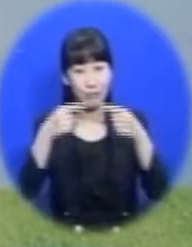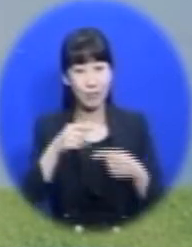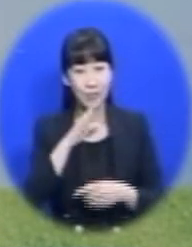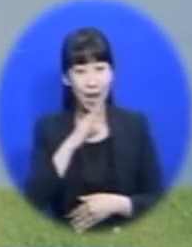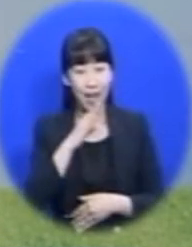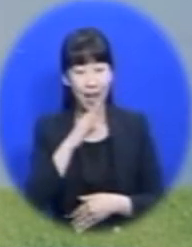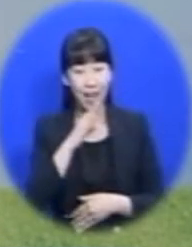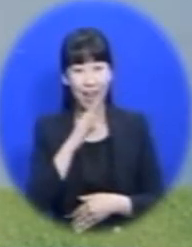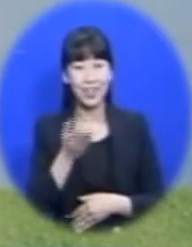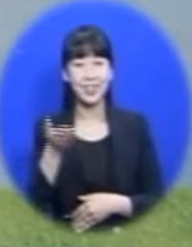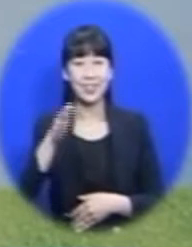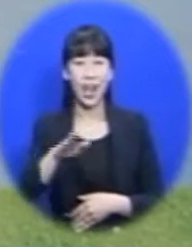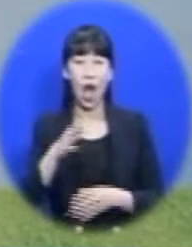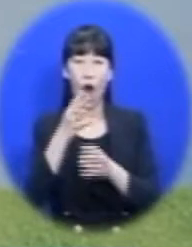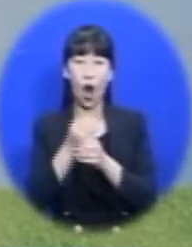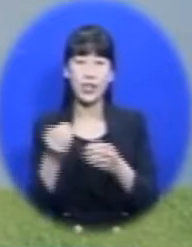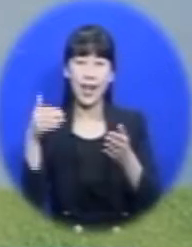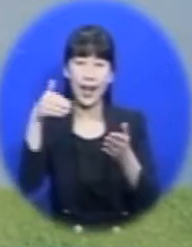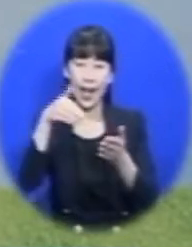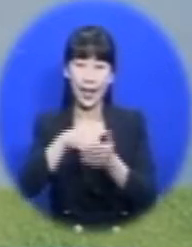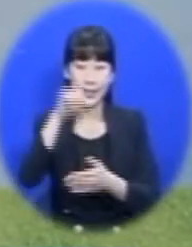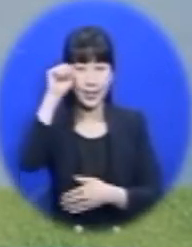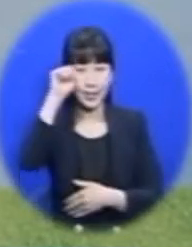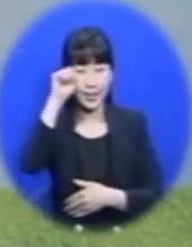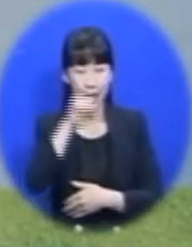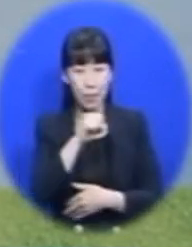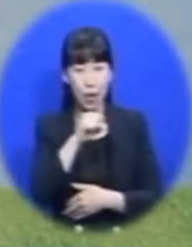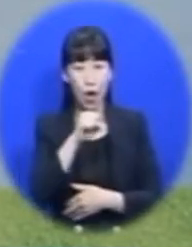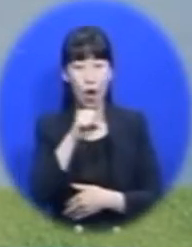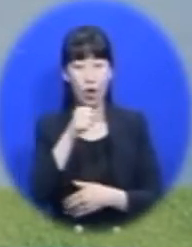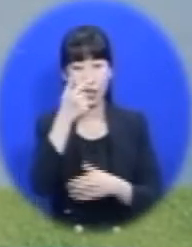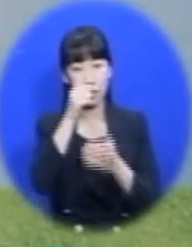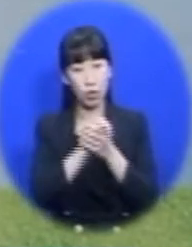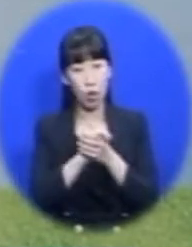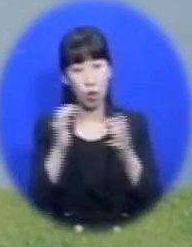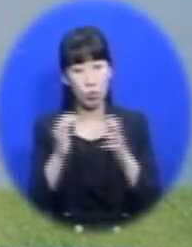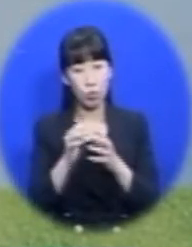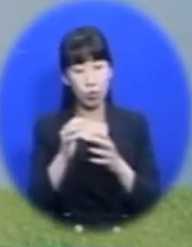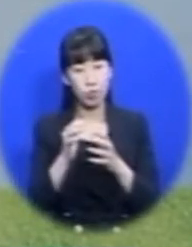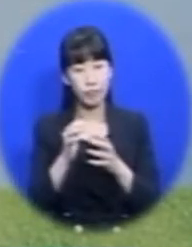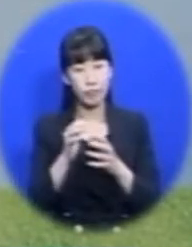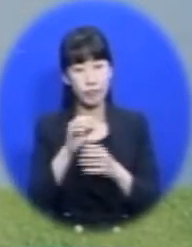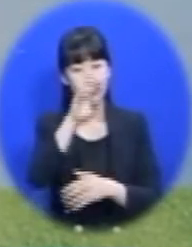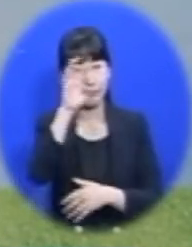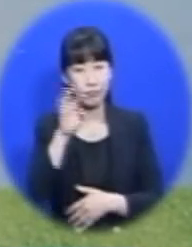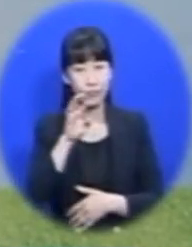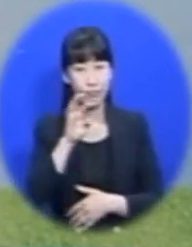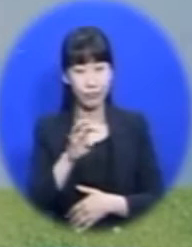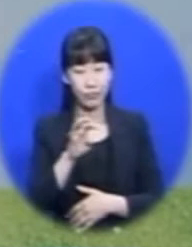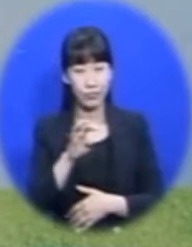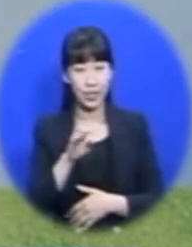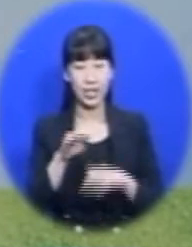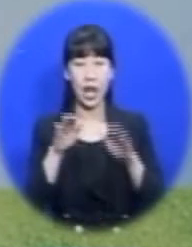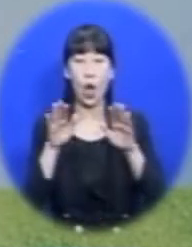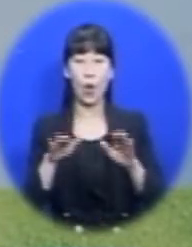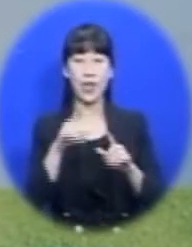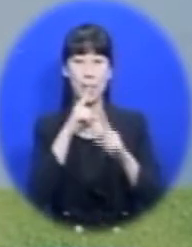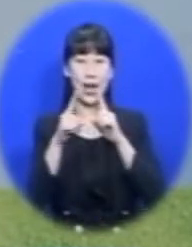이제 언제까지 새벽 기도를 그렇게 할 수 있을 건지가 문제죠. 하나님께서 오늘 말씀을 통해서